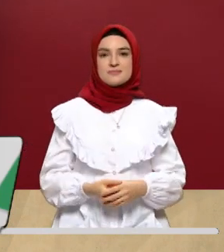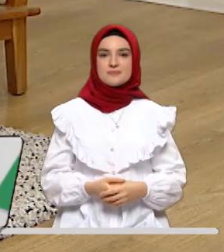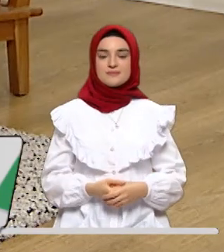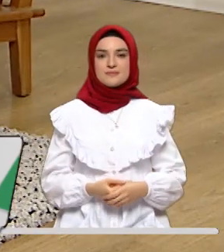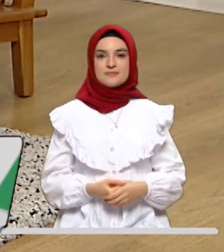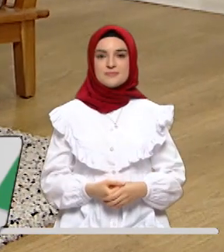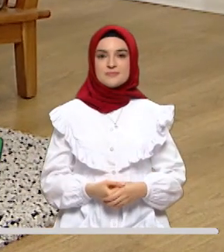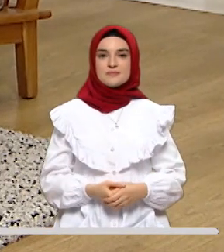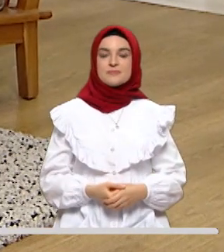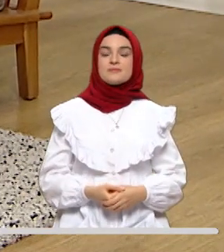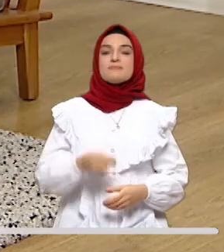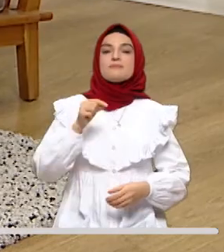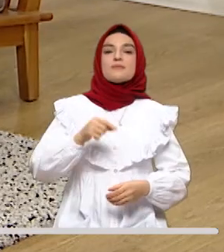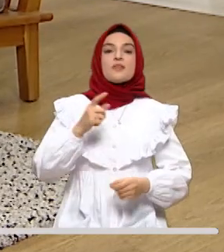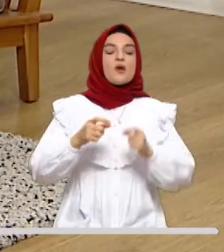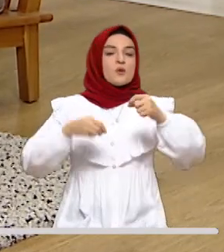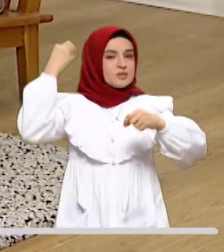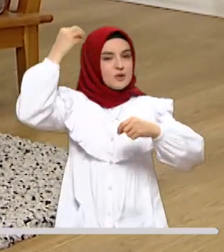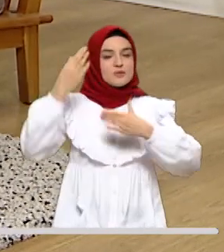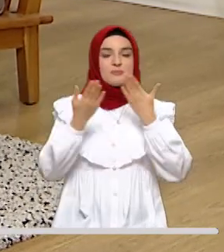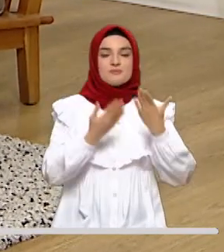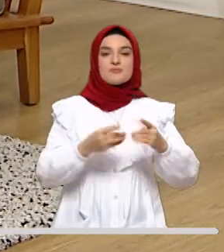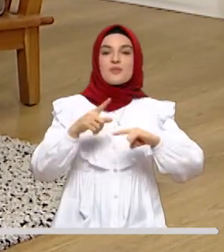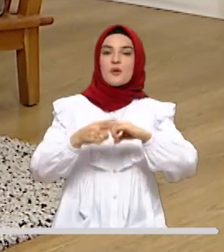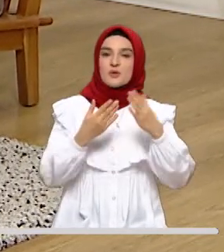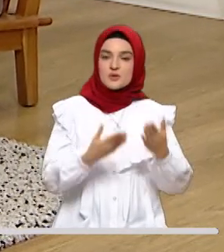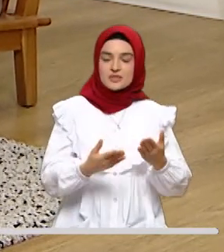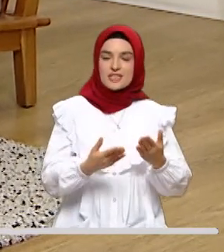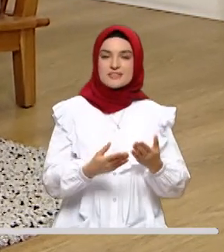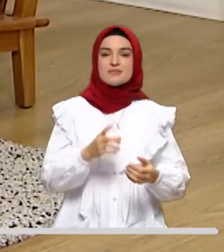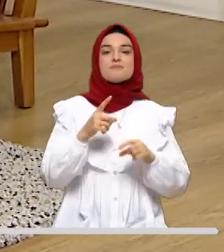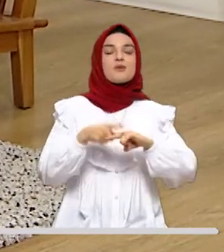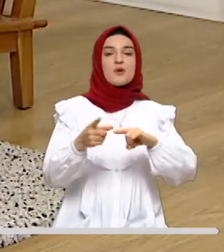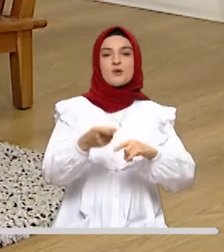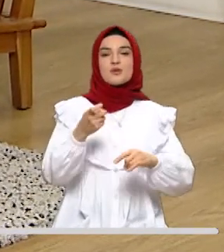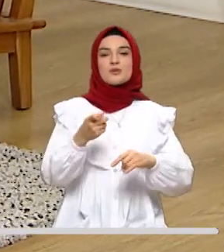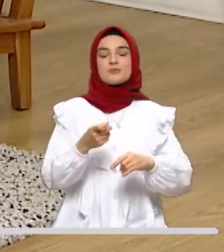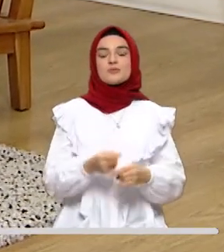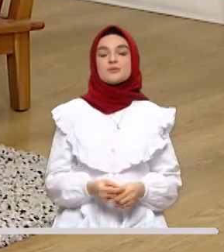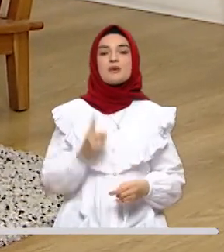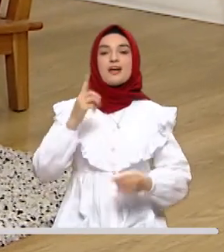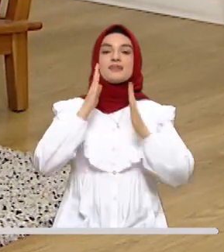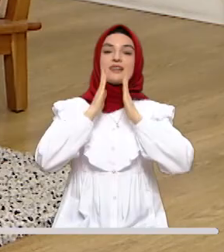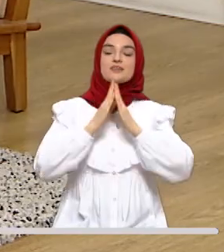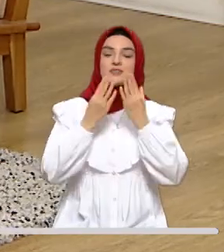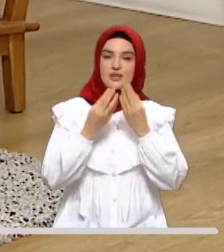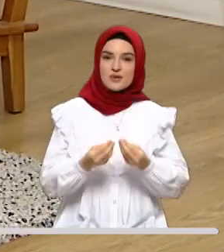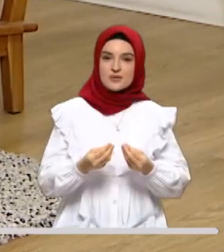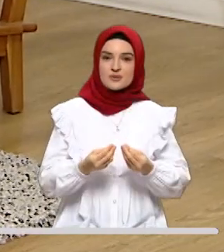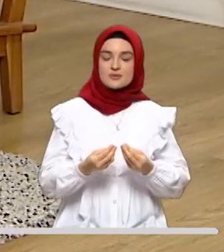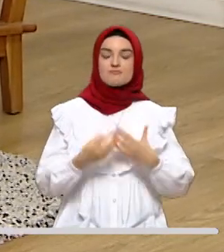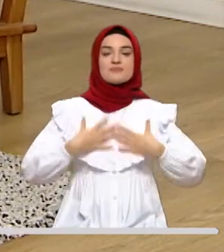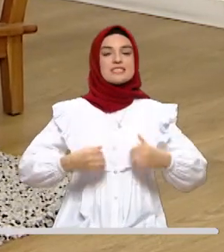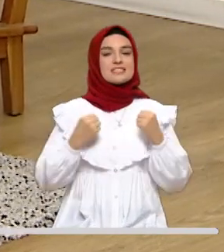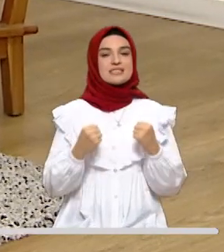efendim. Dedikten sonra artık Oğuzhan Hocama dönme vakti. Evet. Hoş geldiniz hocam. Hoş bulduk İknur Hanım. Cenab-ı Hakk'a şükürler olsun. Sıhhat